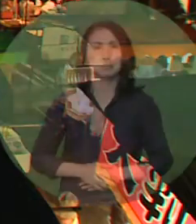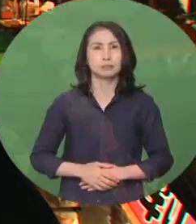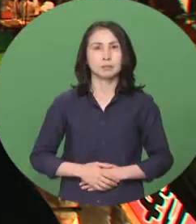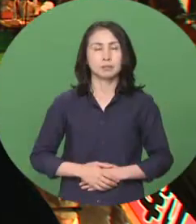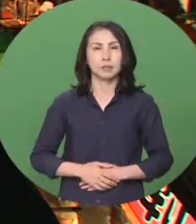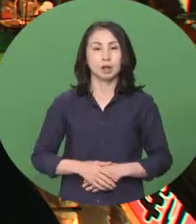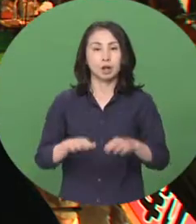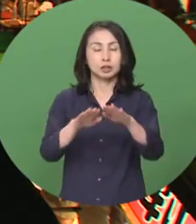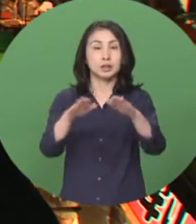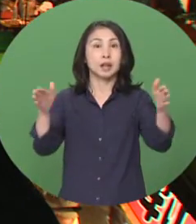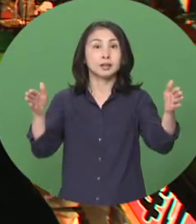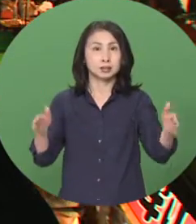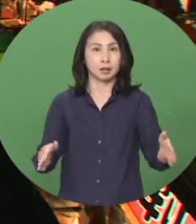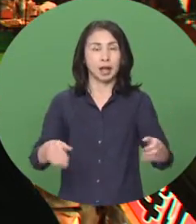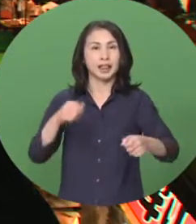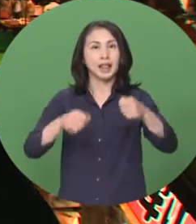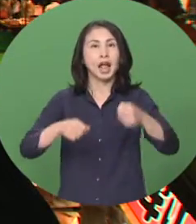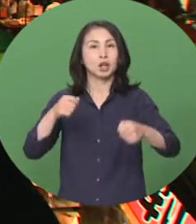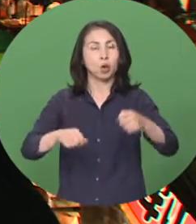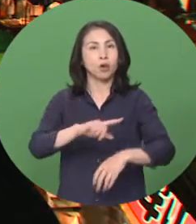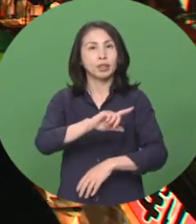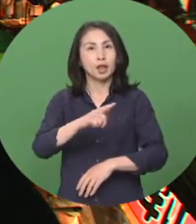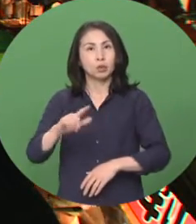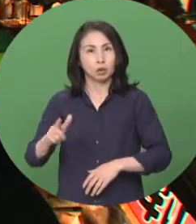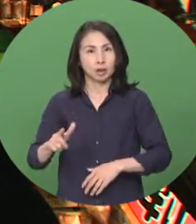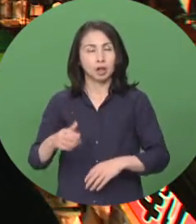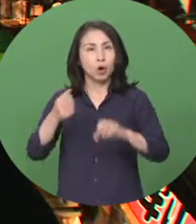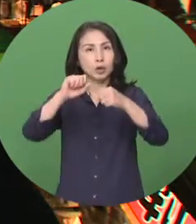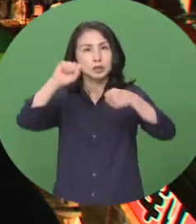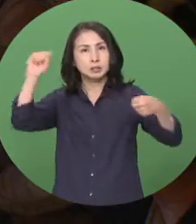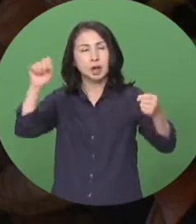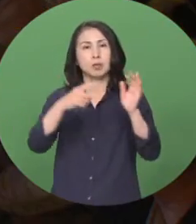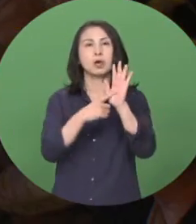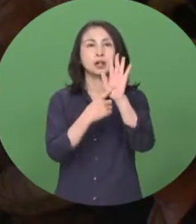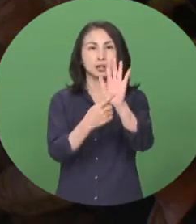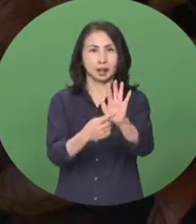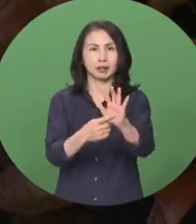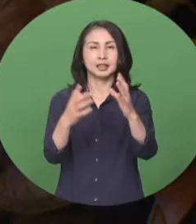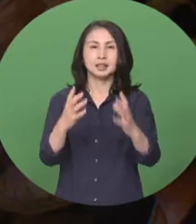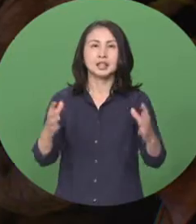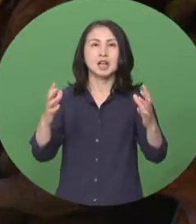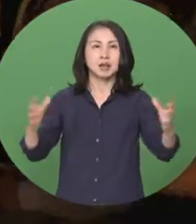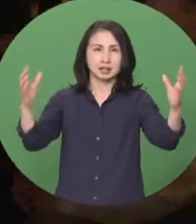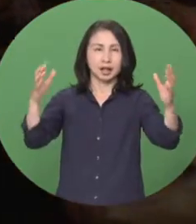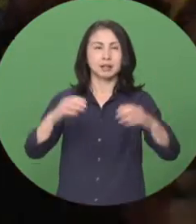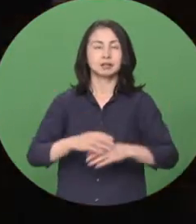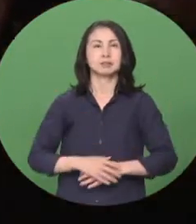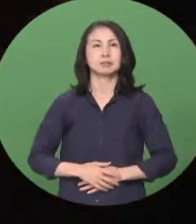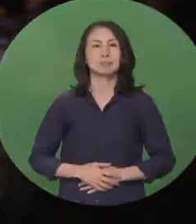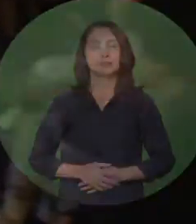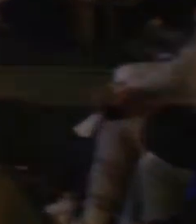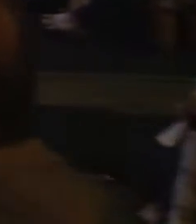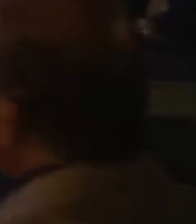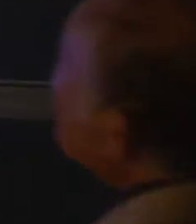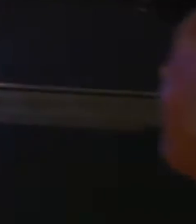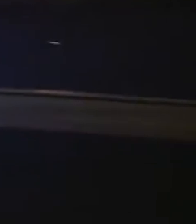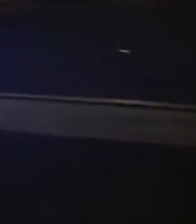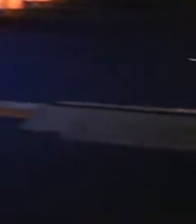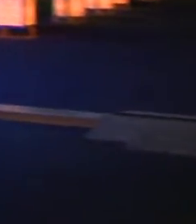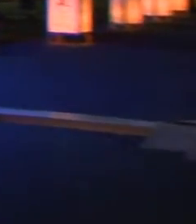特設ステージでは和太鼓などのライブやお芝居も行われ、にぎわいました。